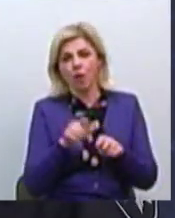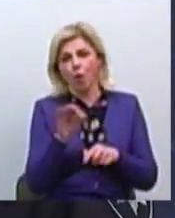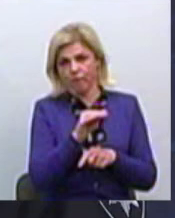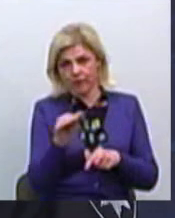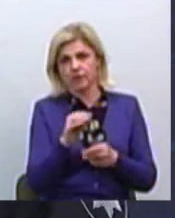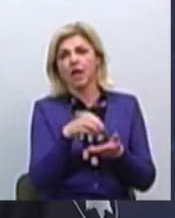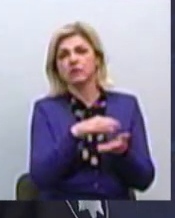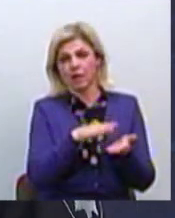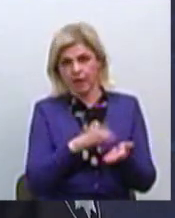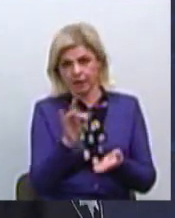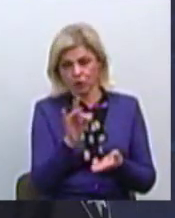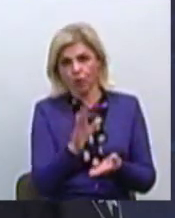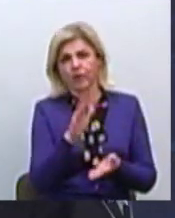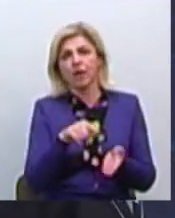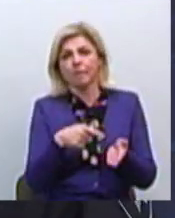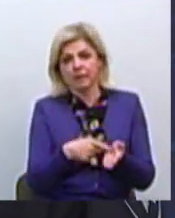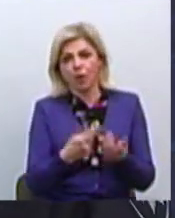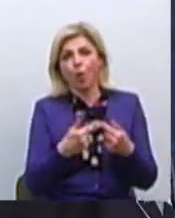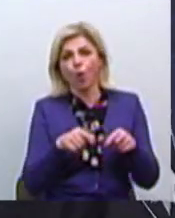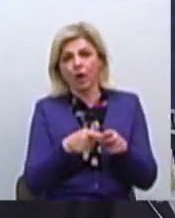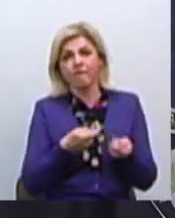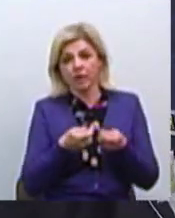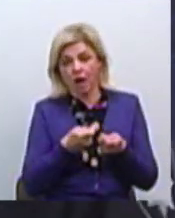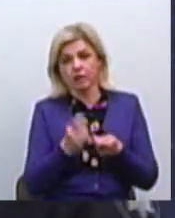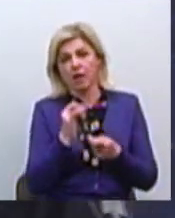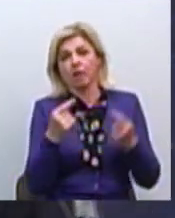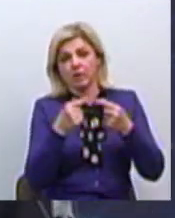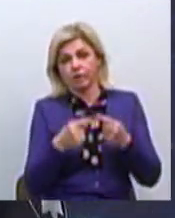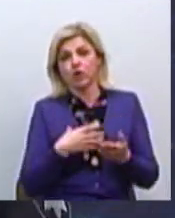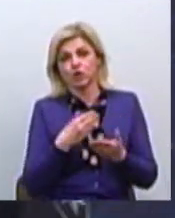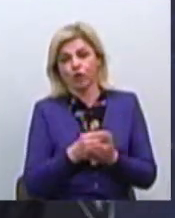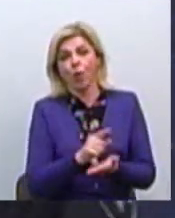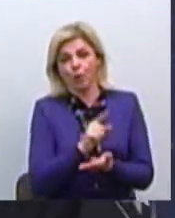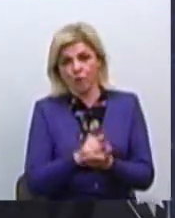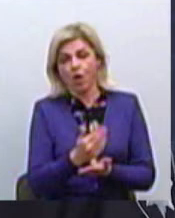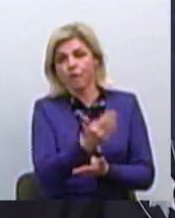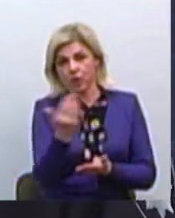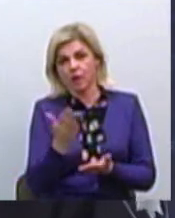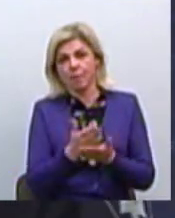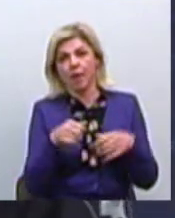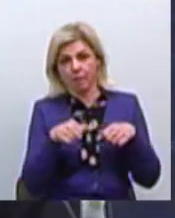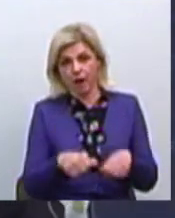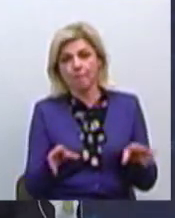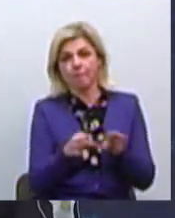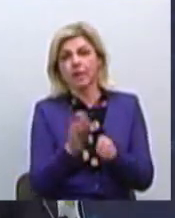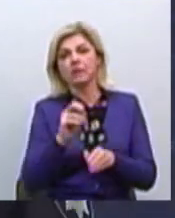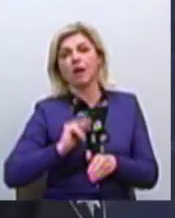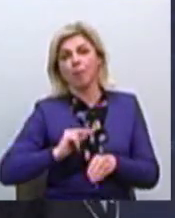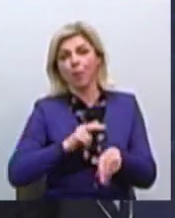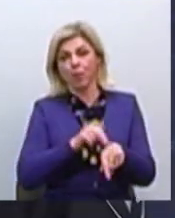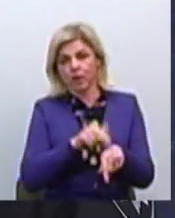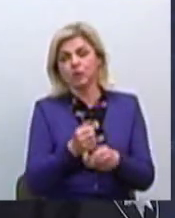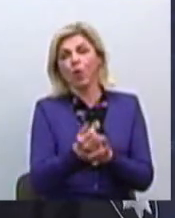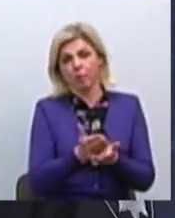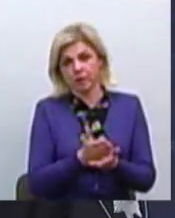місцевих органах влади. От. І відповідно до своїх функційних обов'язків вони мають право спільно з працівниками поліції